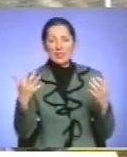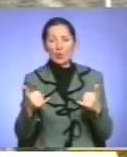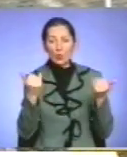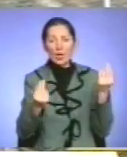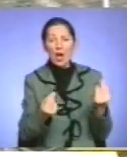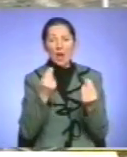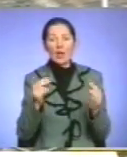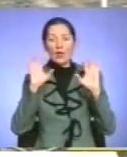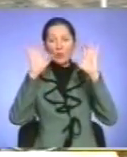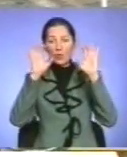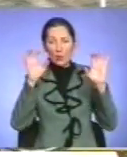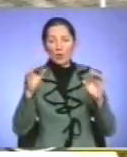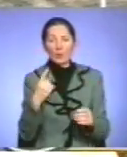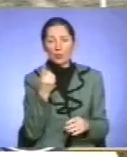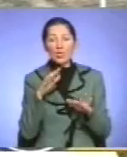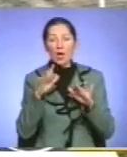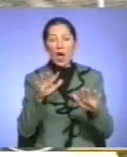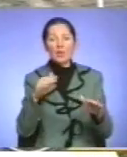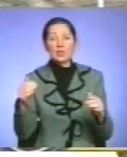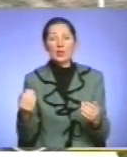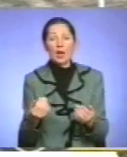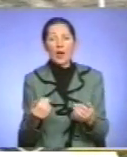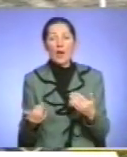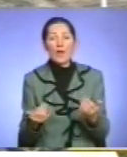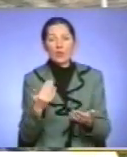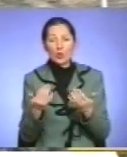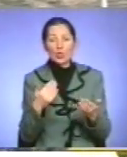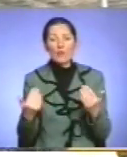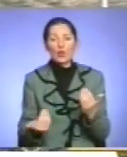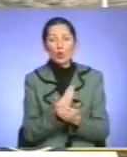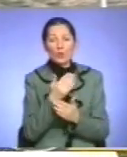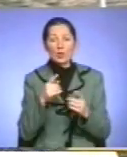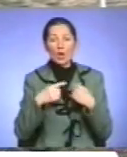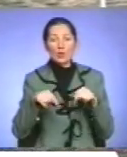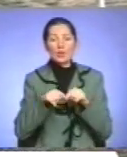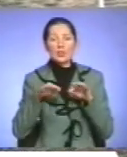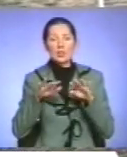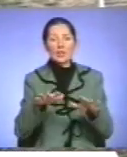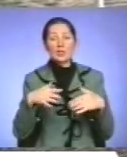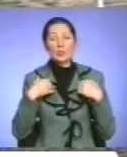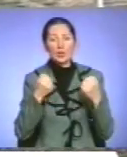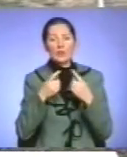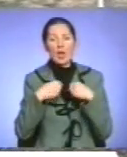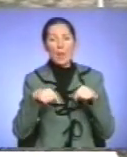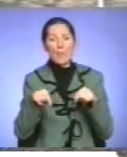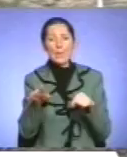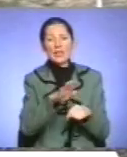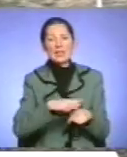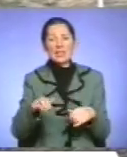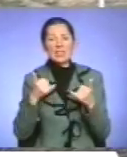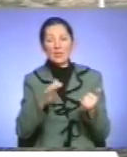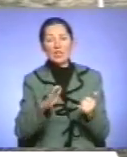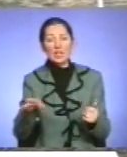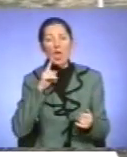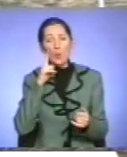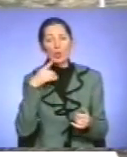ініціатив стосовно відновлення і організації діяльності спортивних майданчиків для дітей і молоді нашої області. І тому це